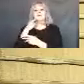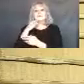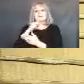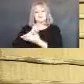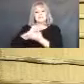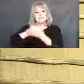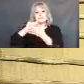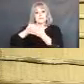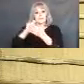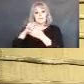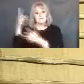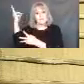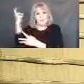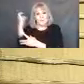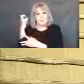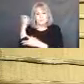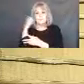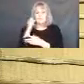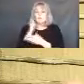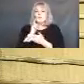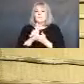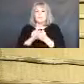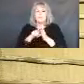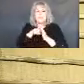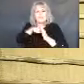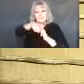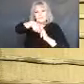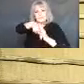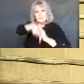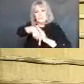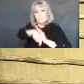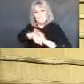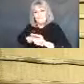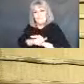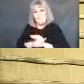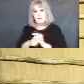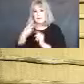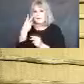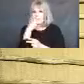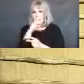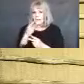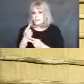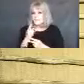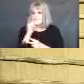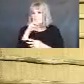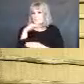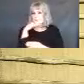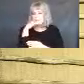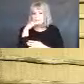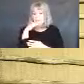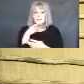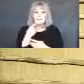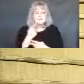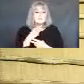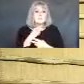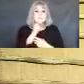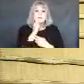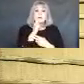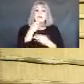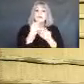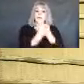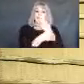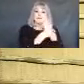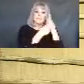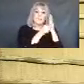ken deur te luister na opsomming. Die tweede deel klim ons dieper in die betekenis en temas in die skrifgedeelte in. Nou jy gaan